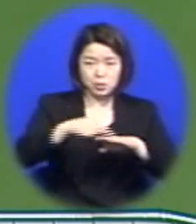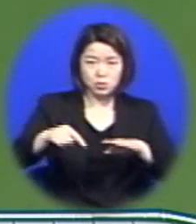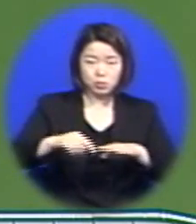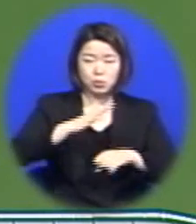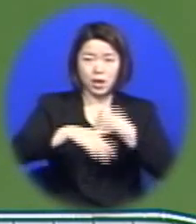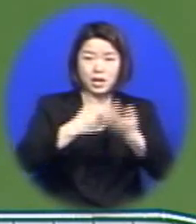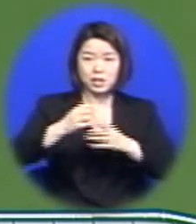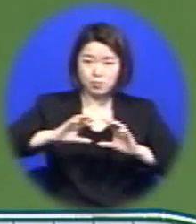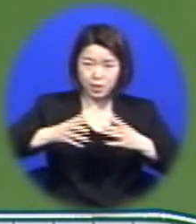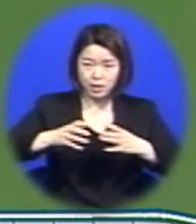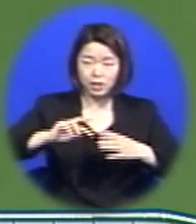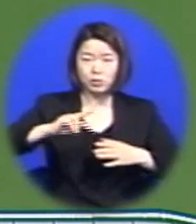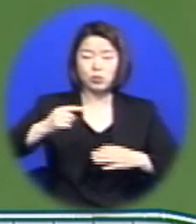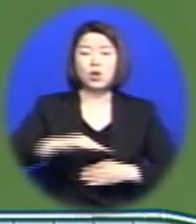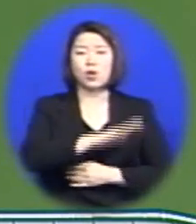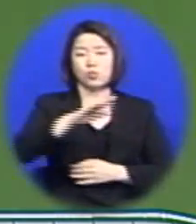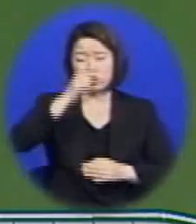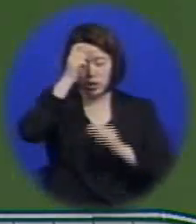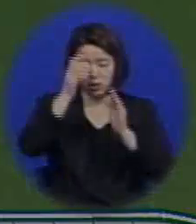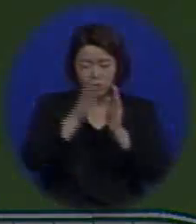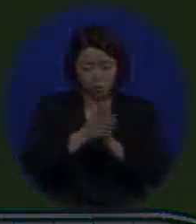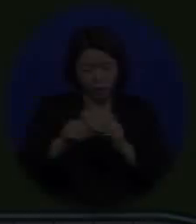나라도 우리의 기도에 달려 있습니다 아멘